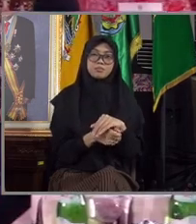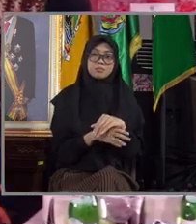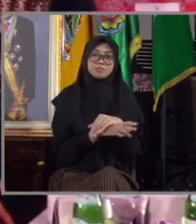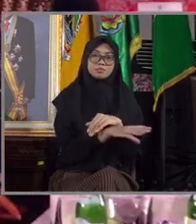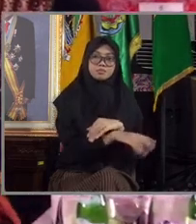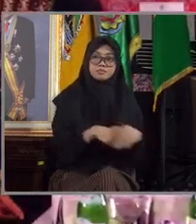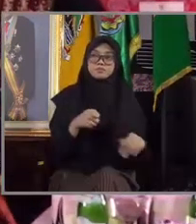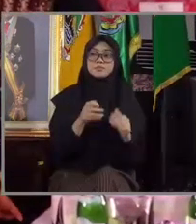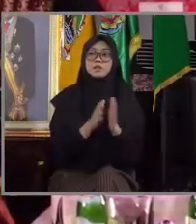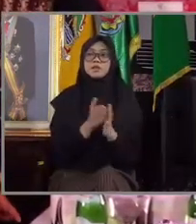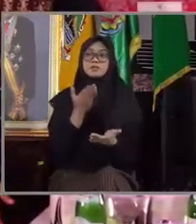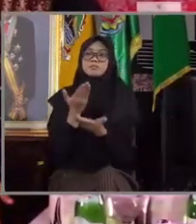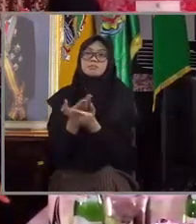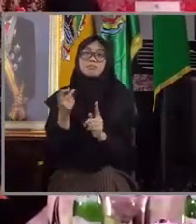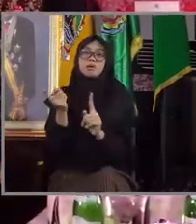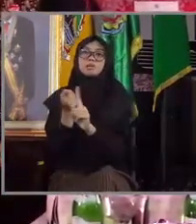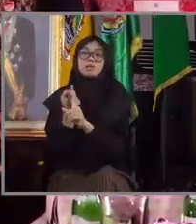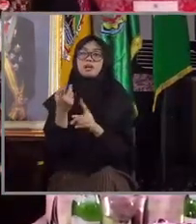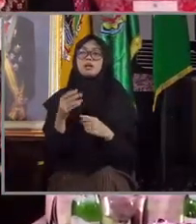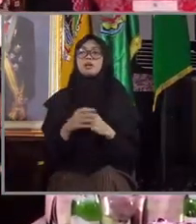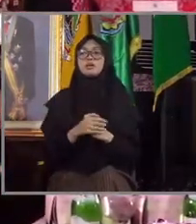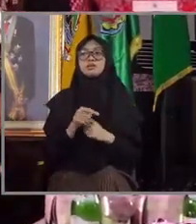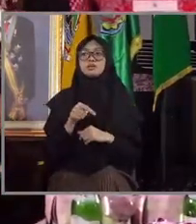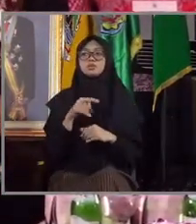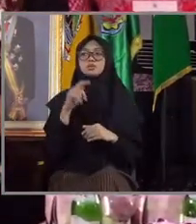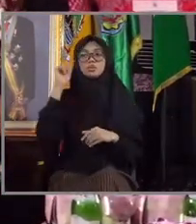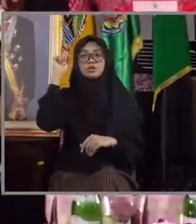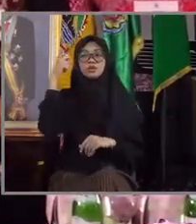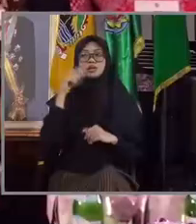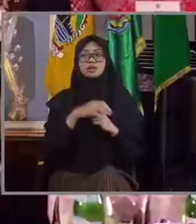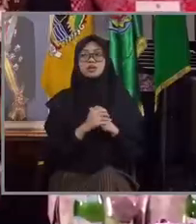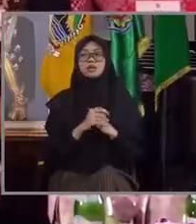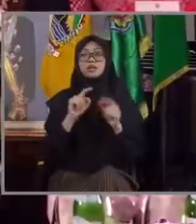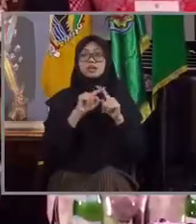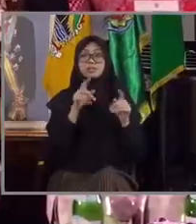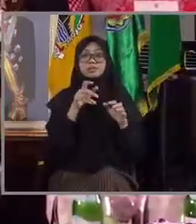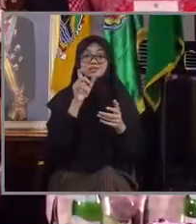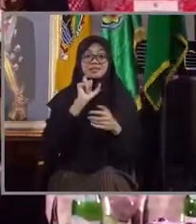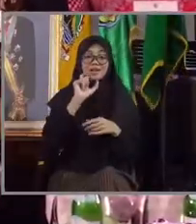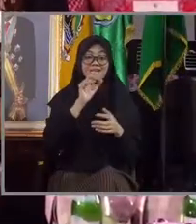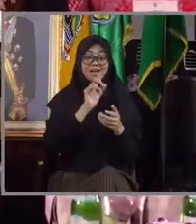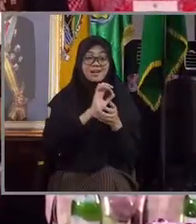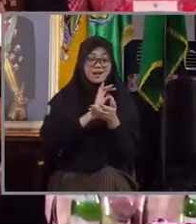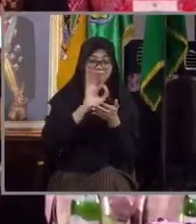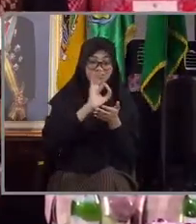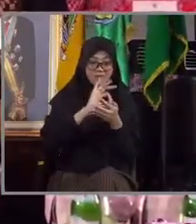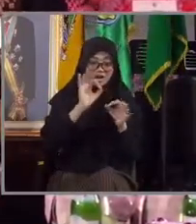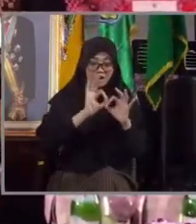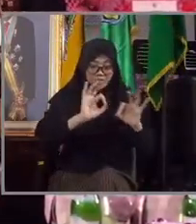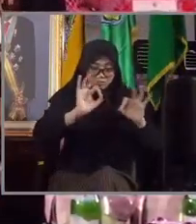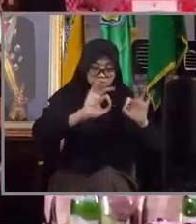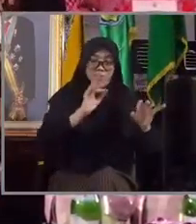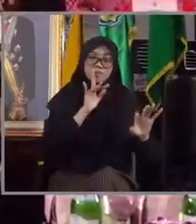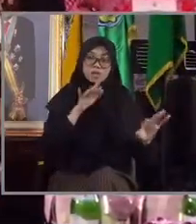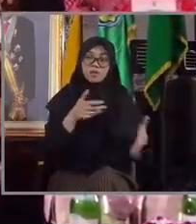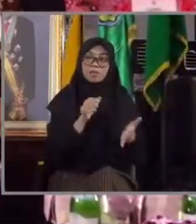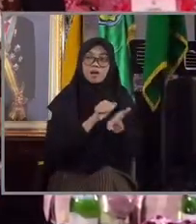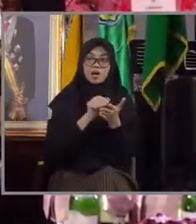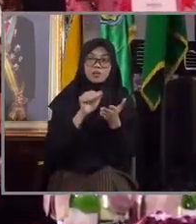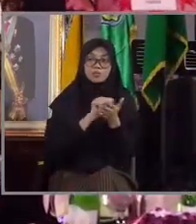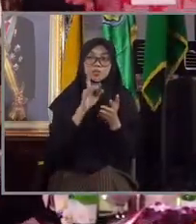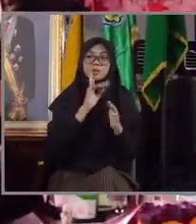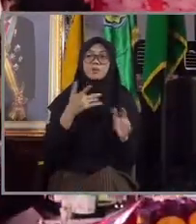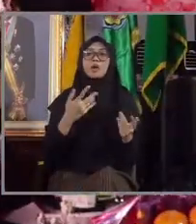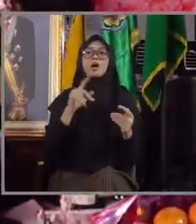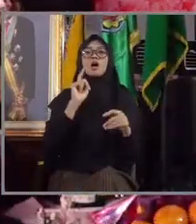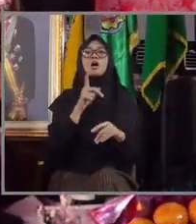bisa bereskan itu Insyaallah lebih gampang dan cara membersihkan cache bagaimana Karena contohnya sudah ada paling enak nyentuh-nyentuh